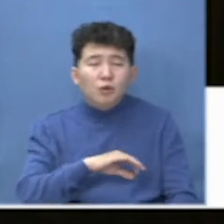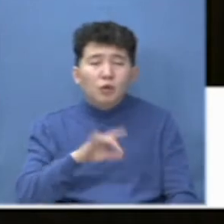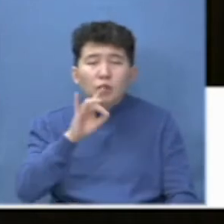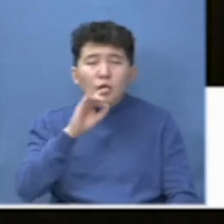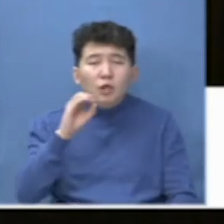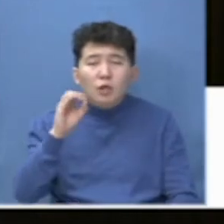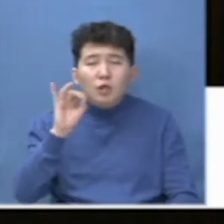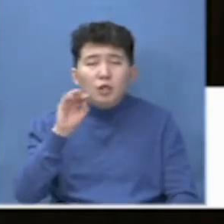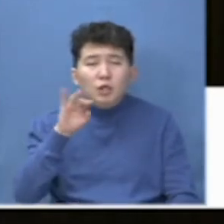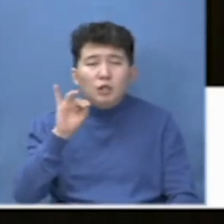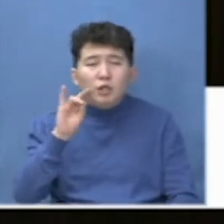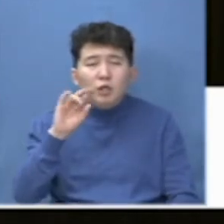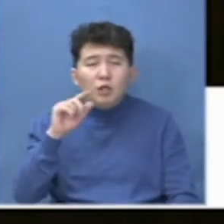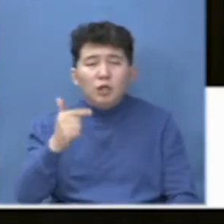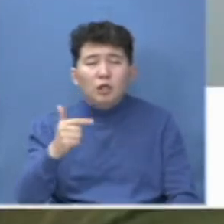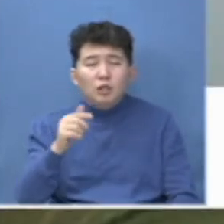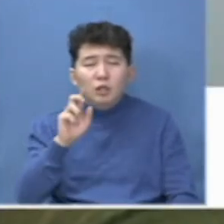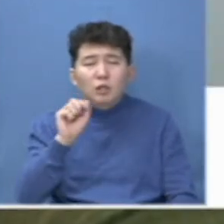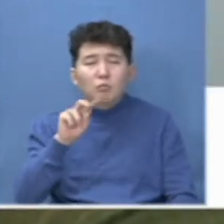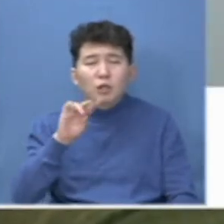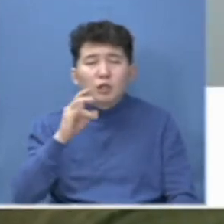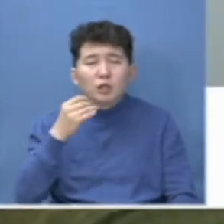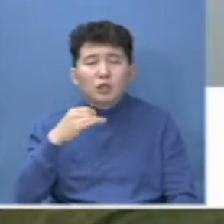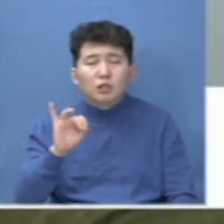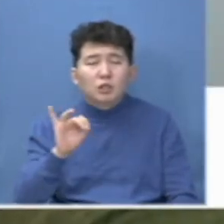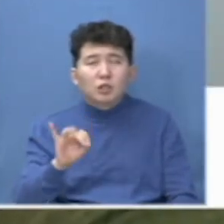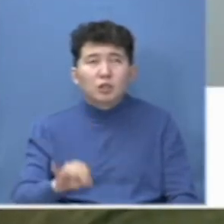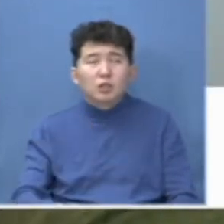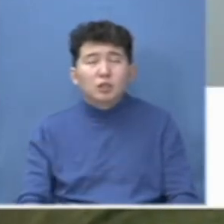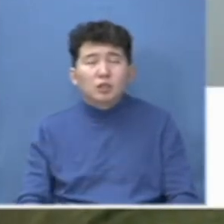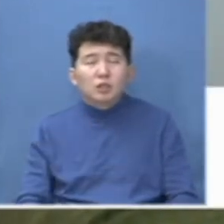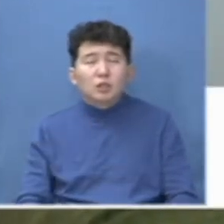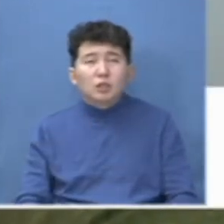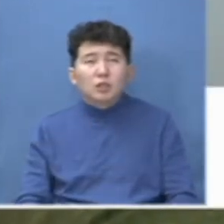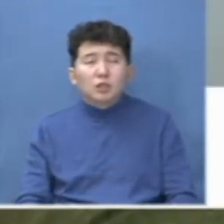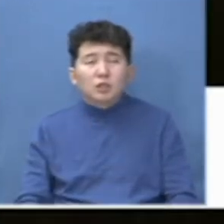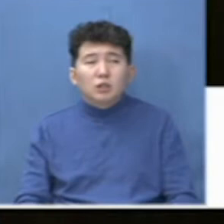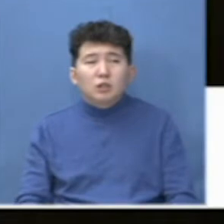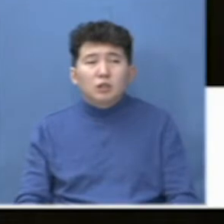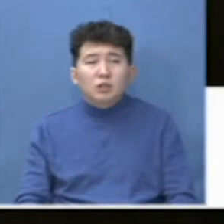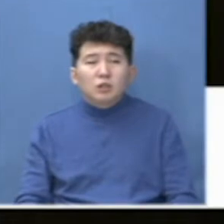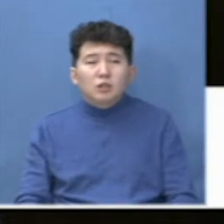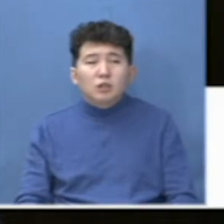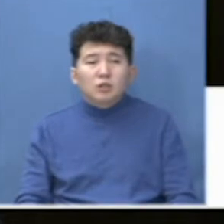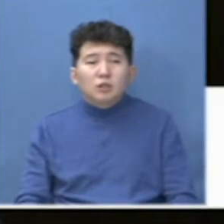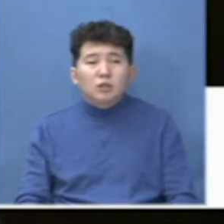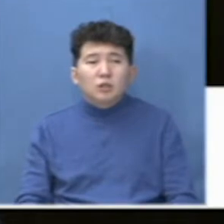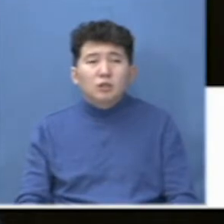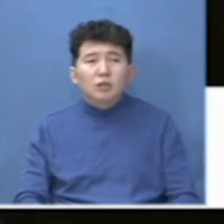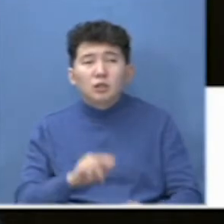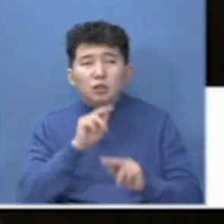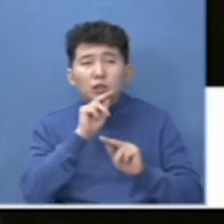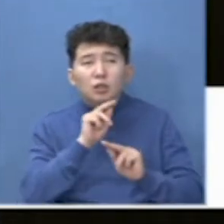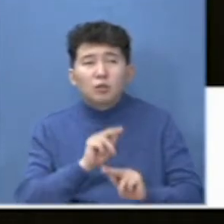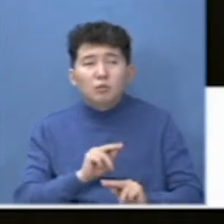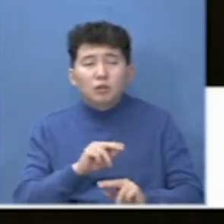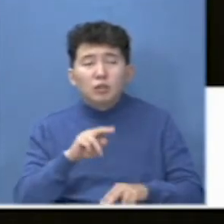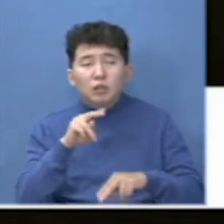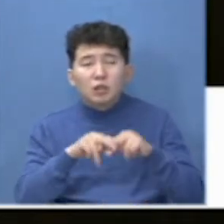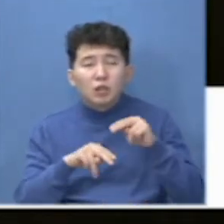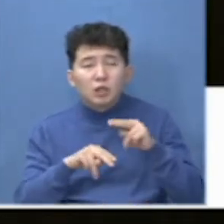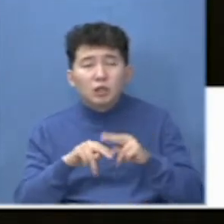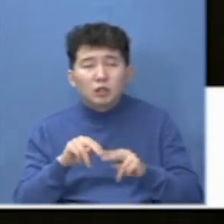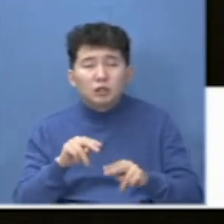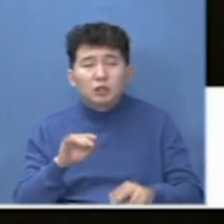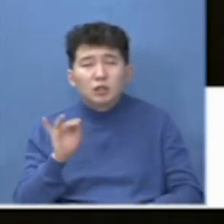системы То есть пока данный способ рейтингебальная система он производится только в работах строительно-монтажных и